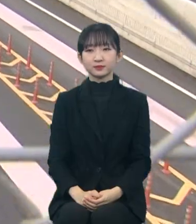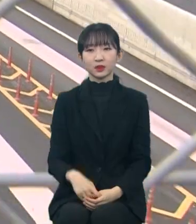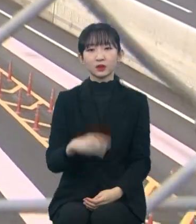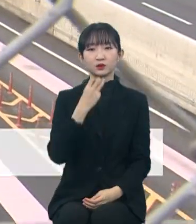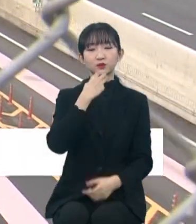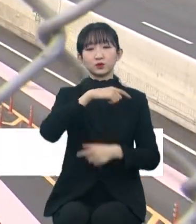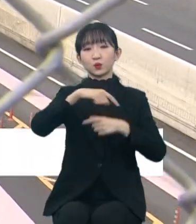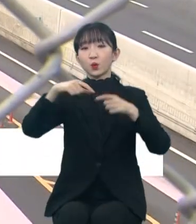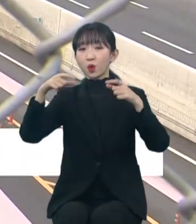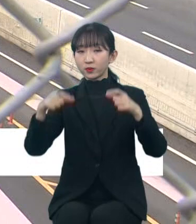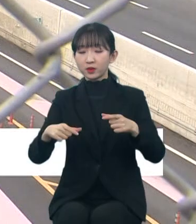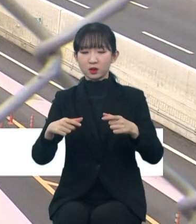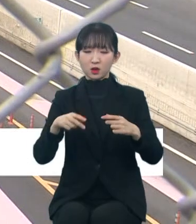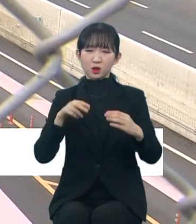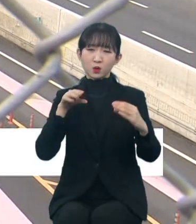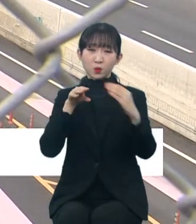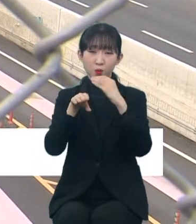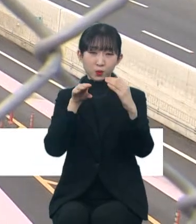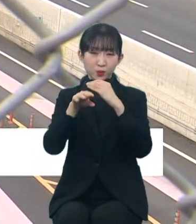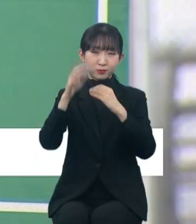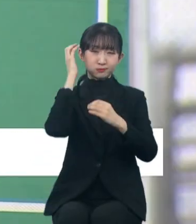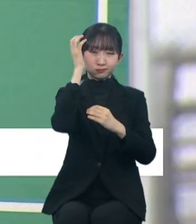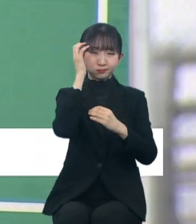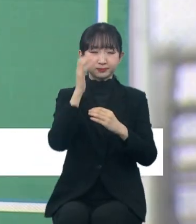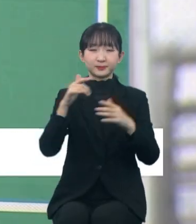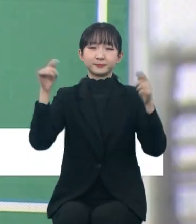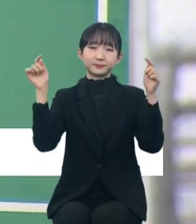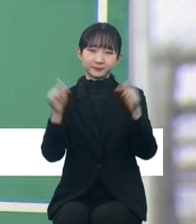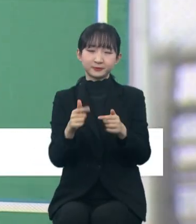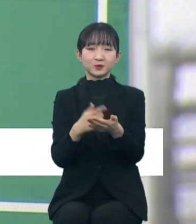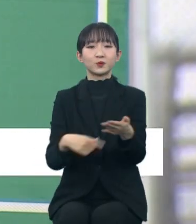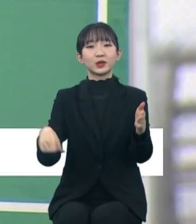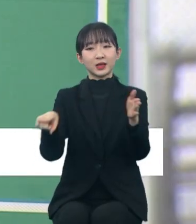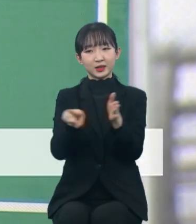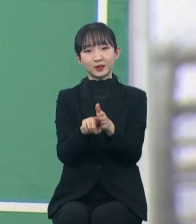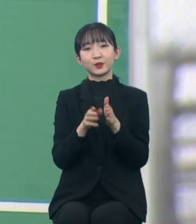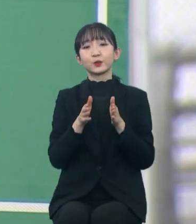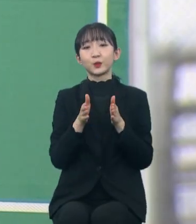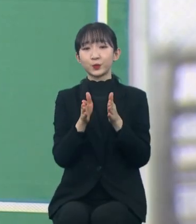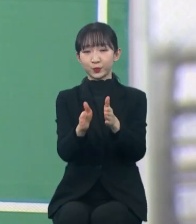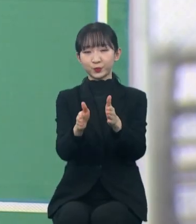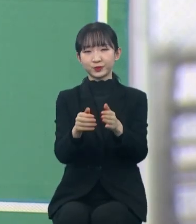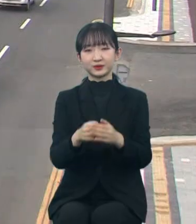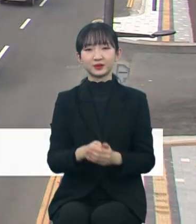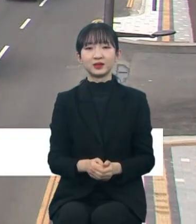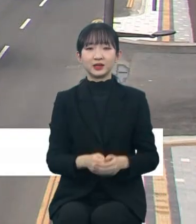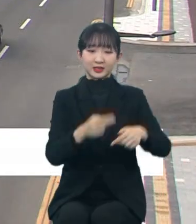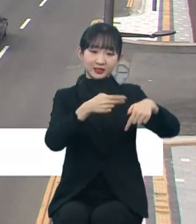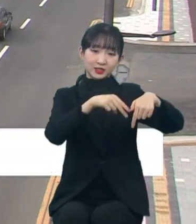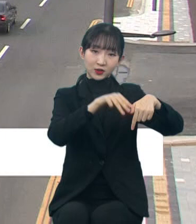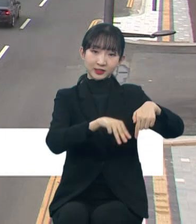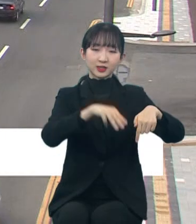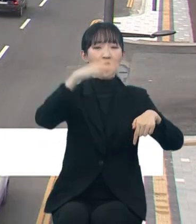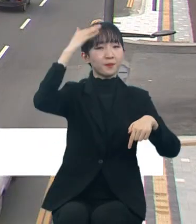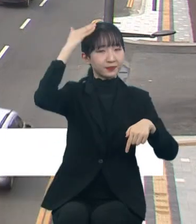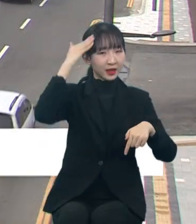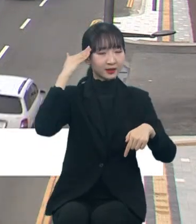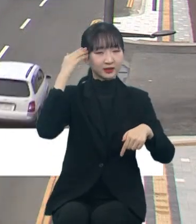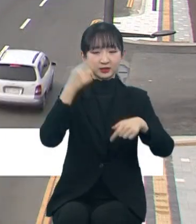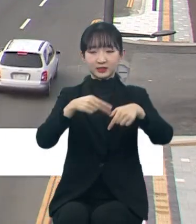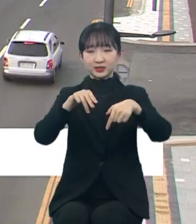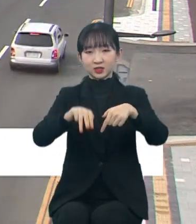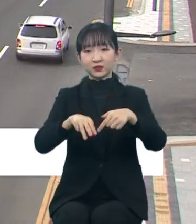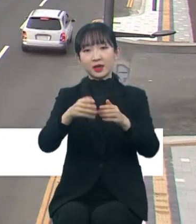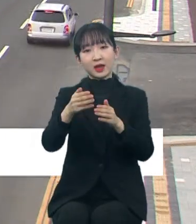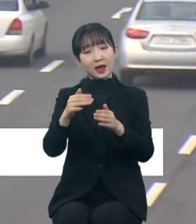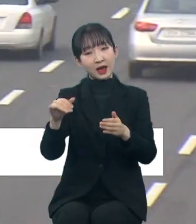수도권 교통 혼잡을 개선하기 위해 건설하는 수도권 제2순환고속도로. 인천 구간은 검단에서 인천항까지는 이미